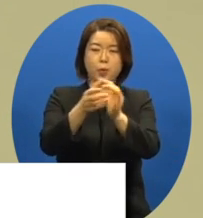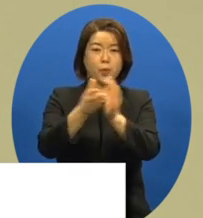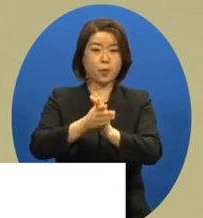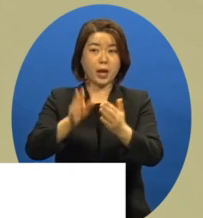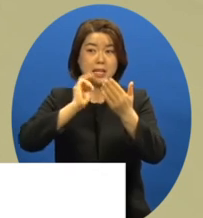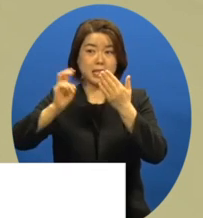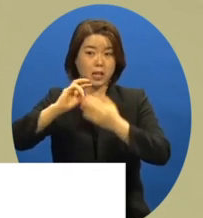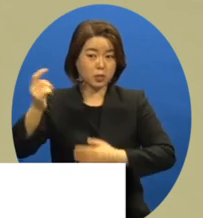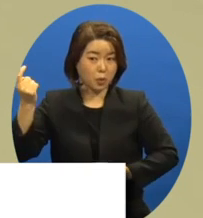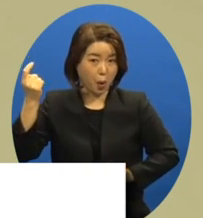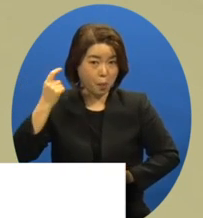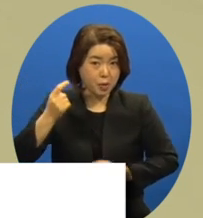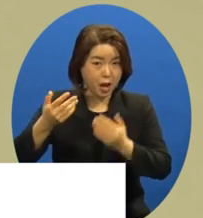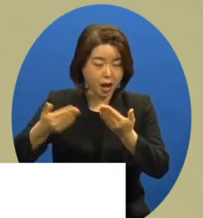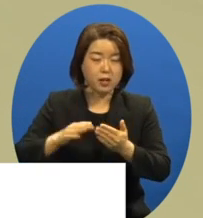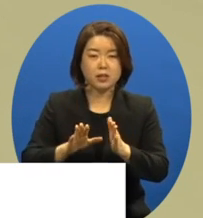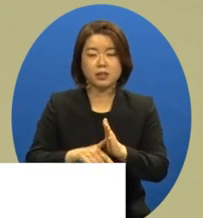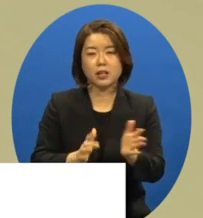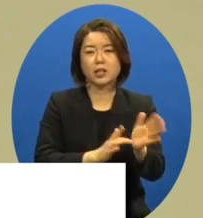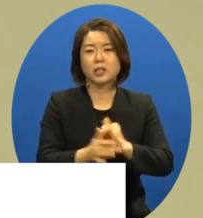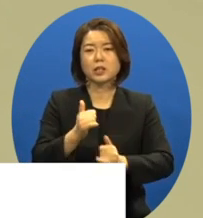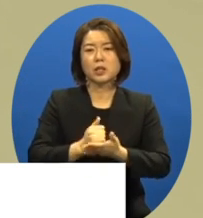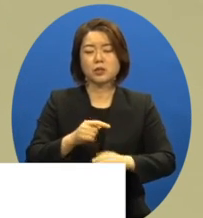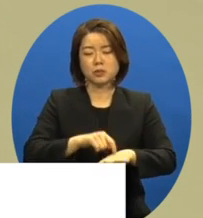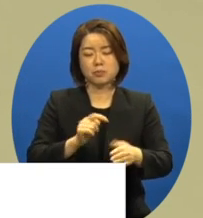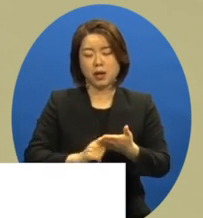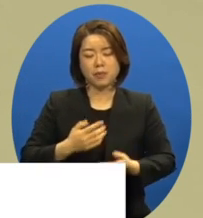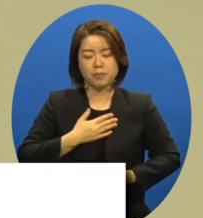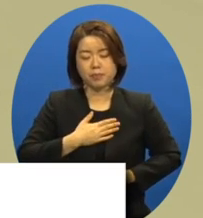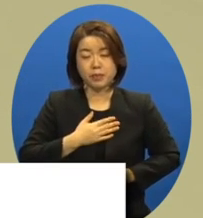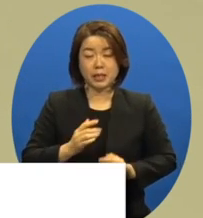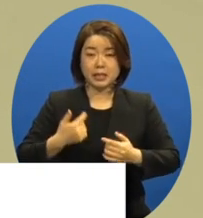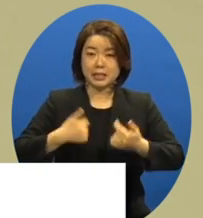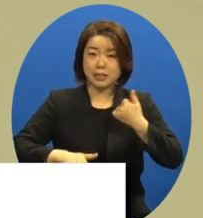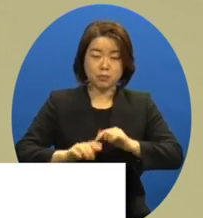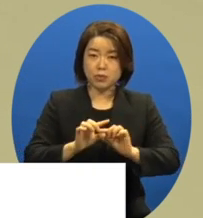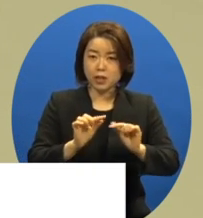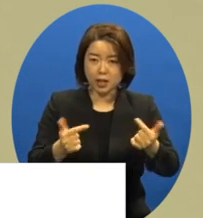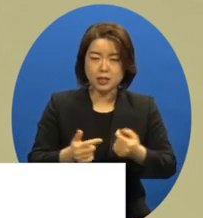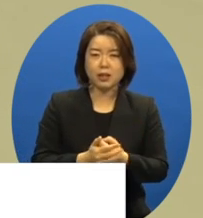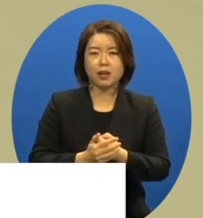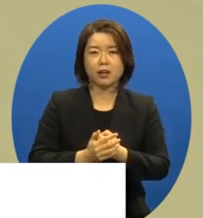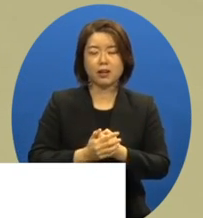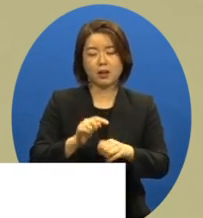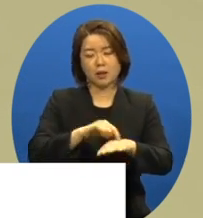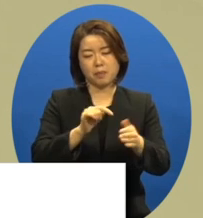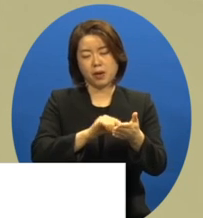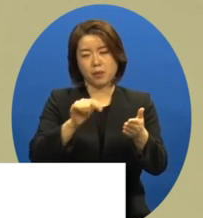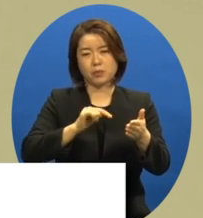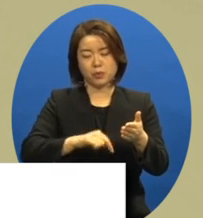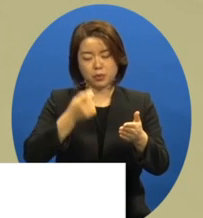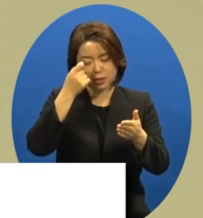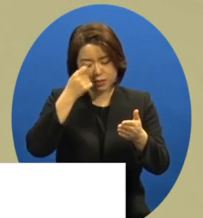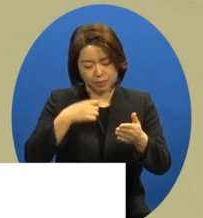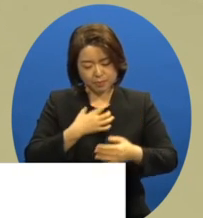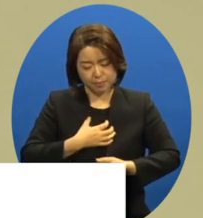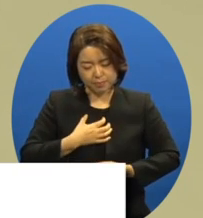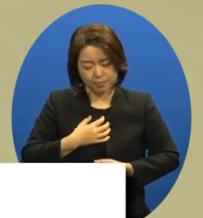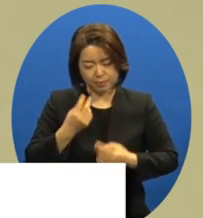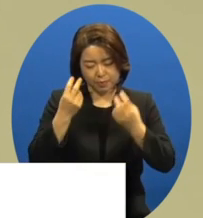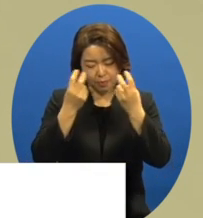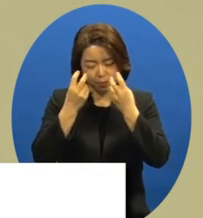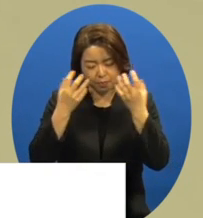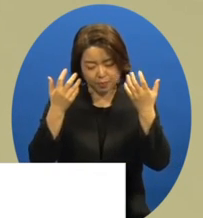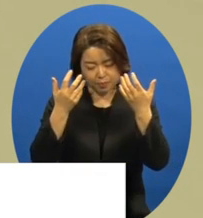때 예수님의 마음이 기뻤다기보다는 예수님은 마음에 슬픔이 가득했습니다. 눈물이